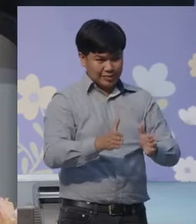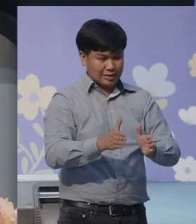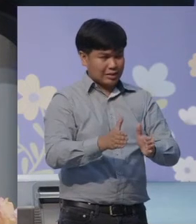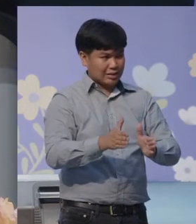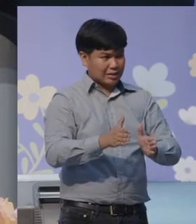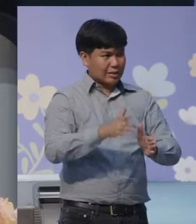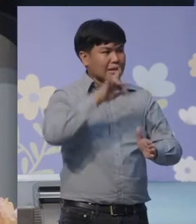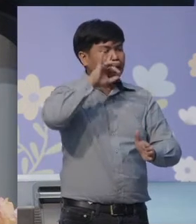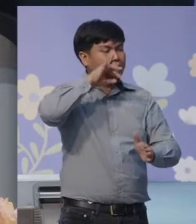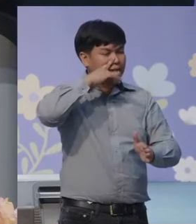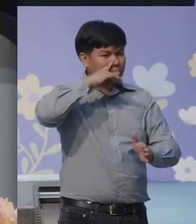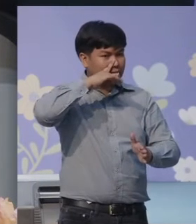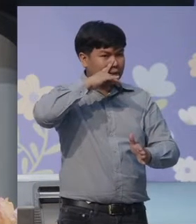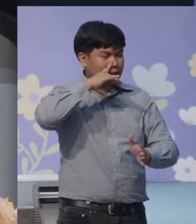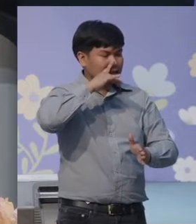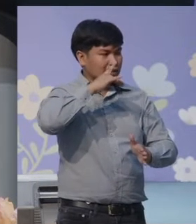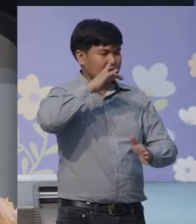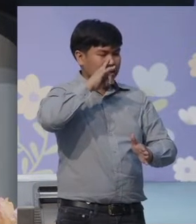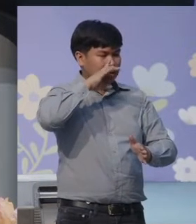Pero,